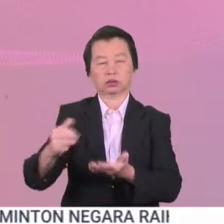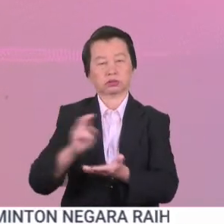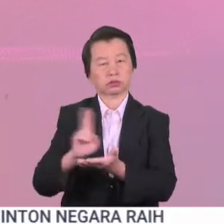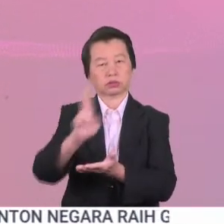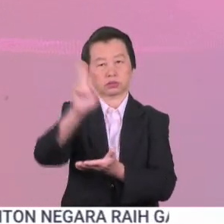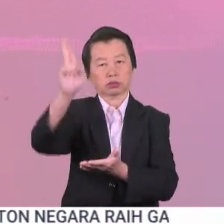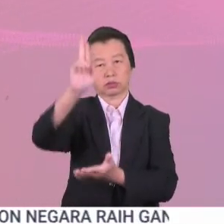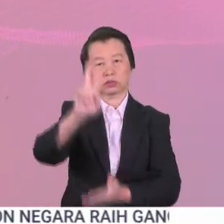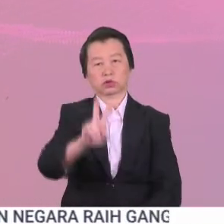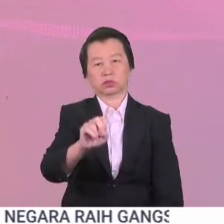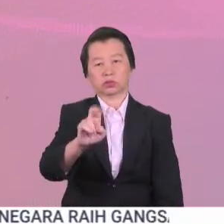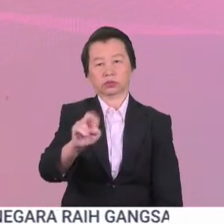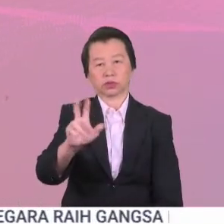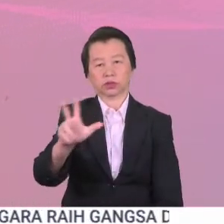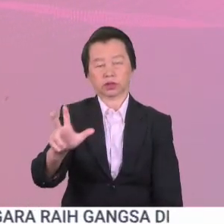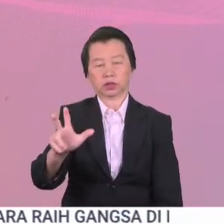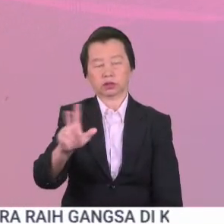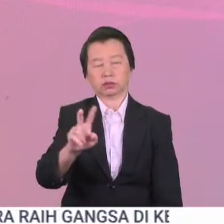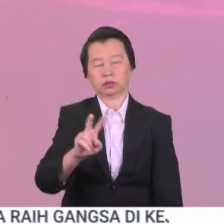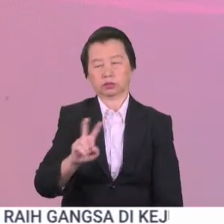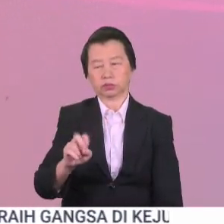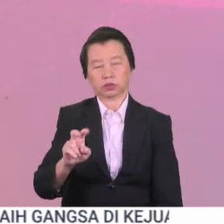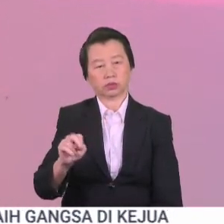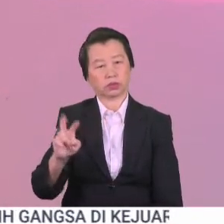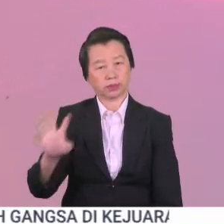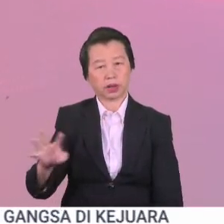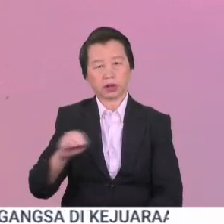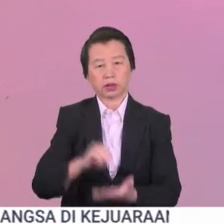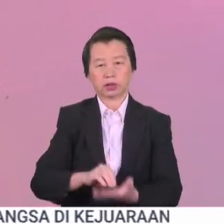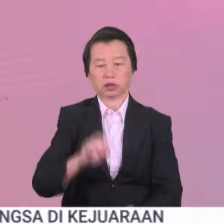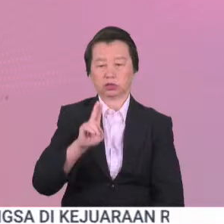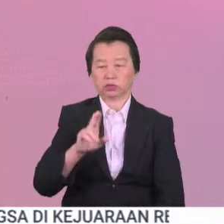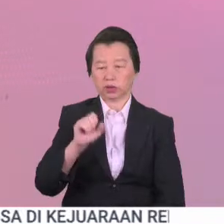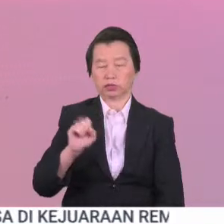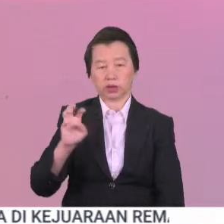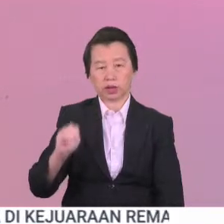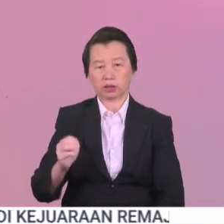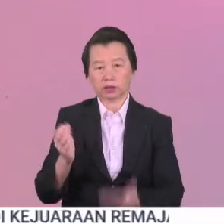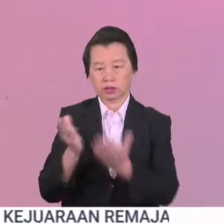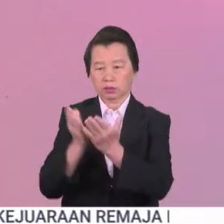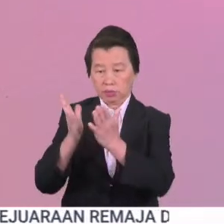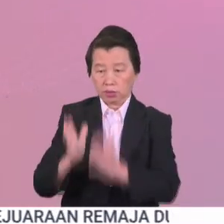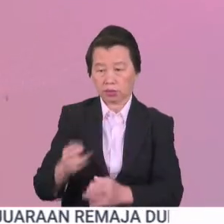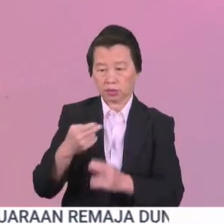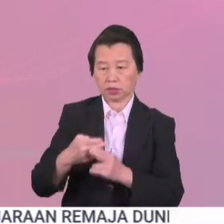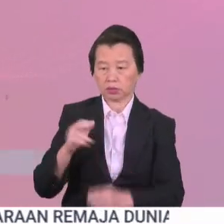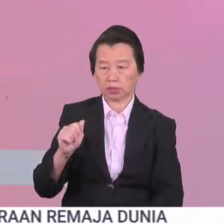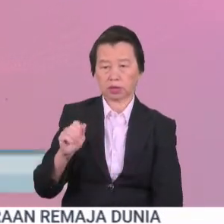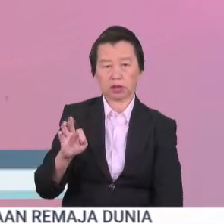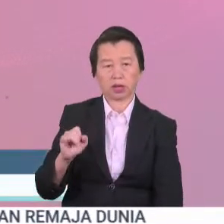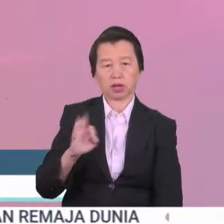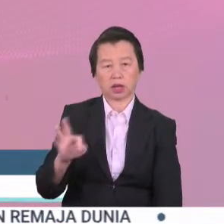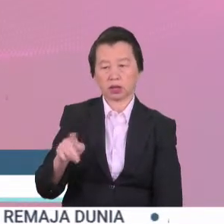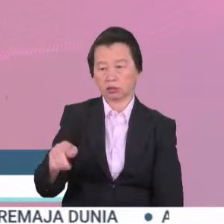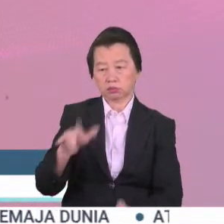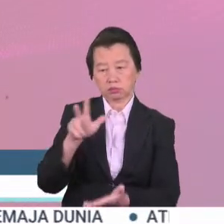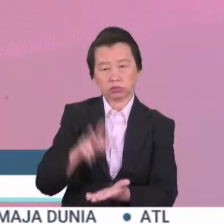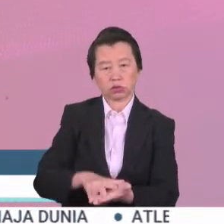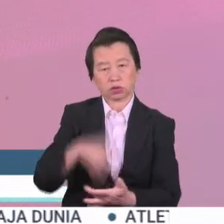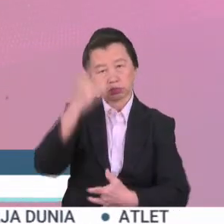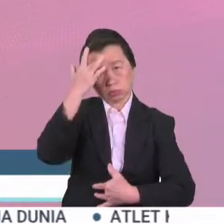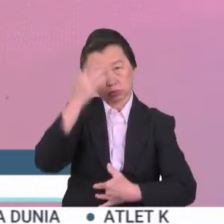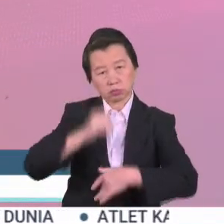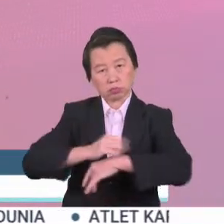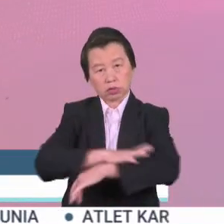akademik 2023-2024 di Universiti sains Malaysia USM pelajar Alif Haikal Ayub yang disahkan menghidap